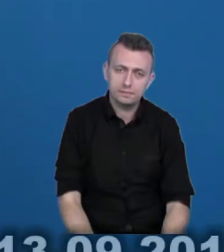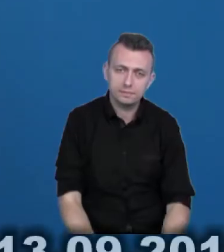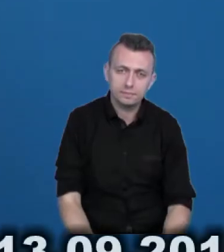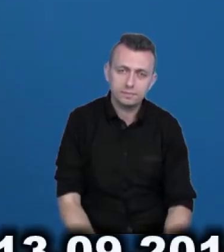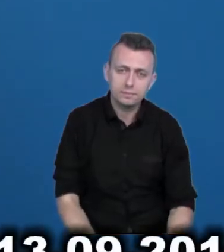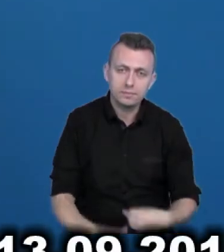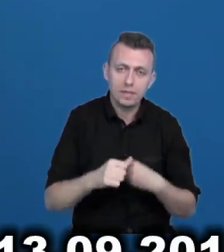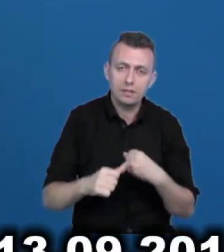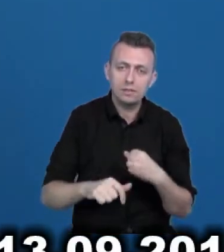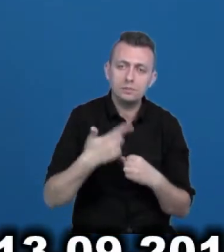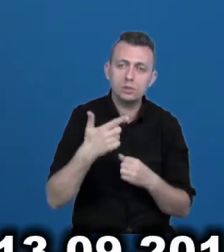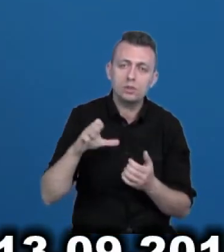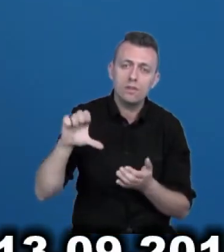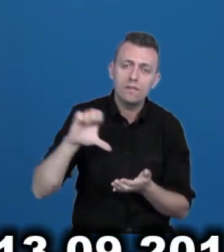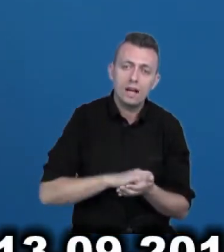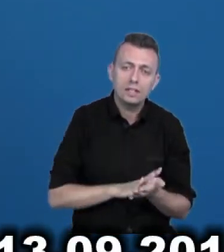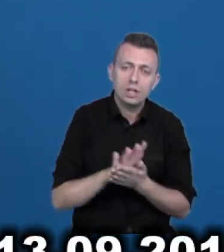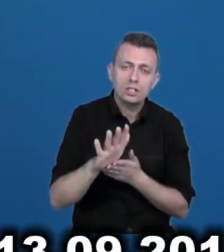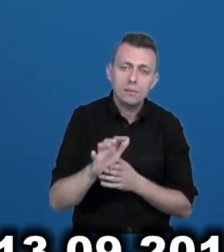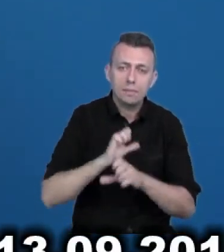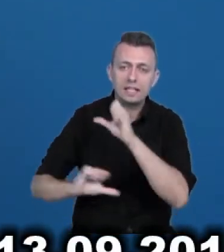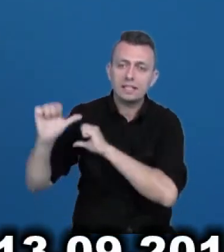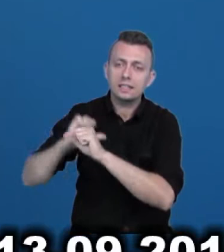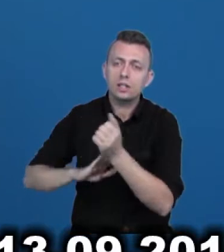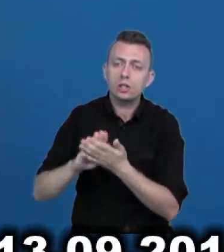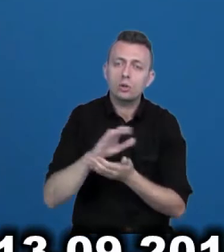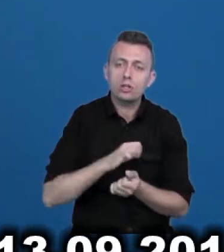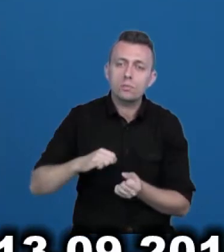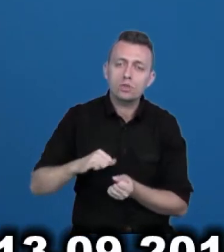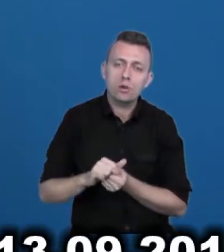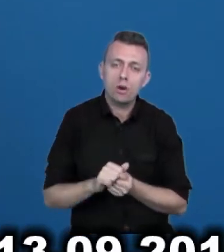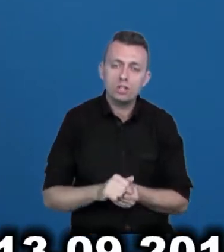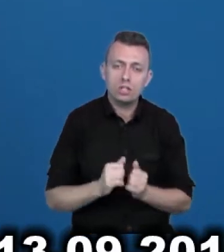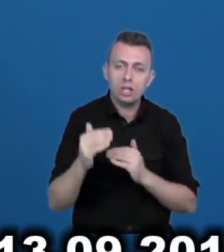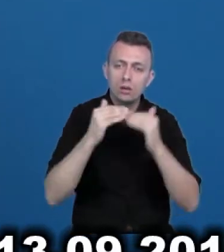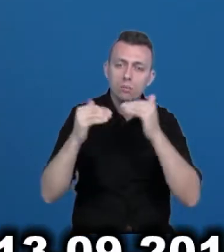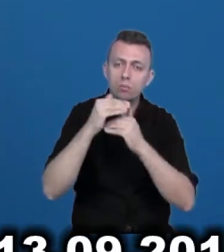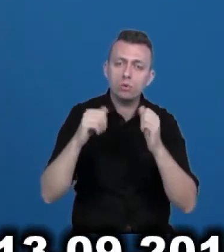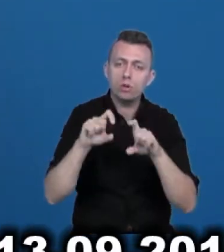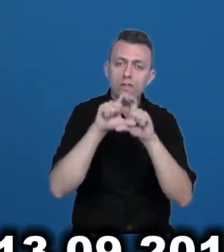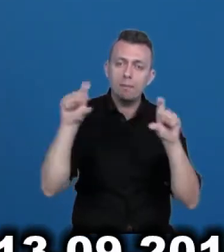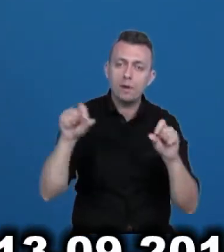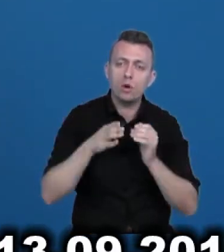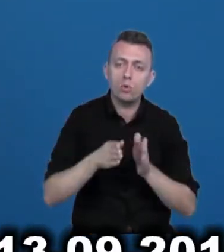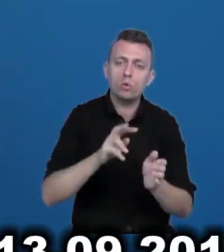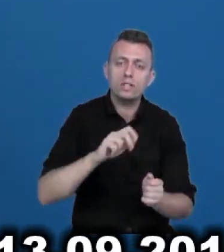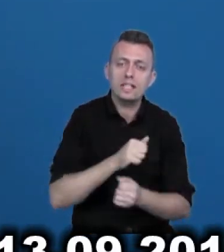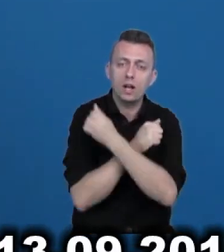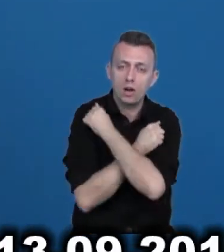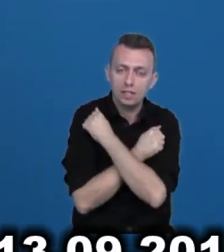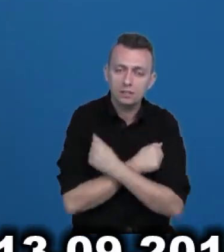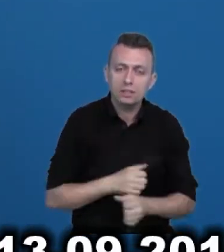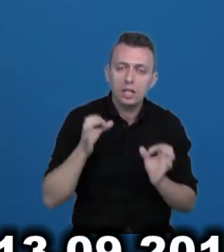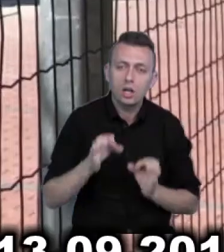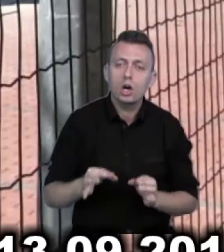W lipcu 2015 roku rozpoczęła się budowa bloku komunalnego przy ulicy Kochanowskiego. Obecnie trwa już